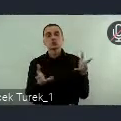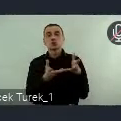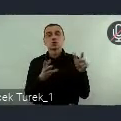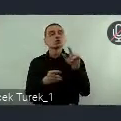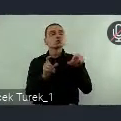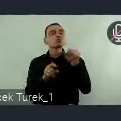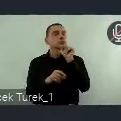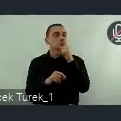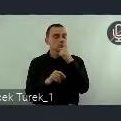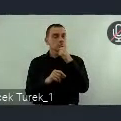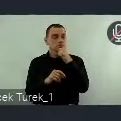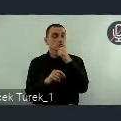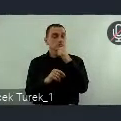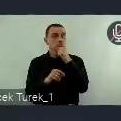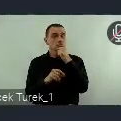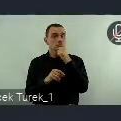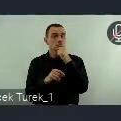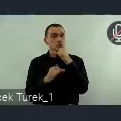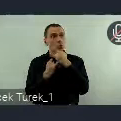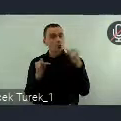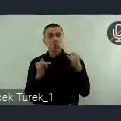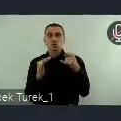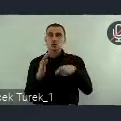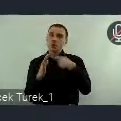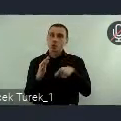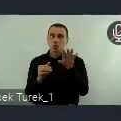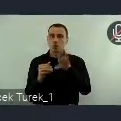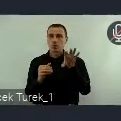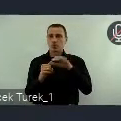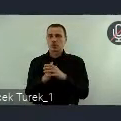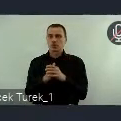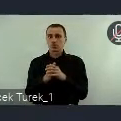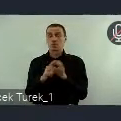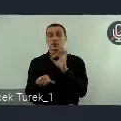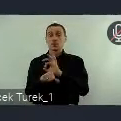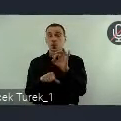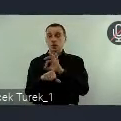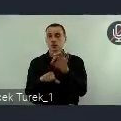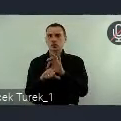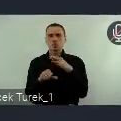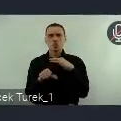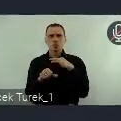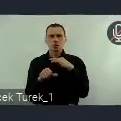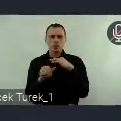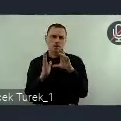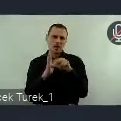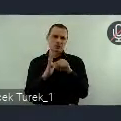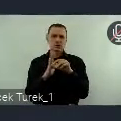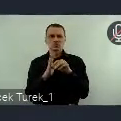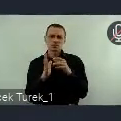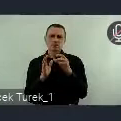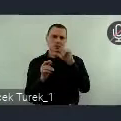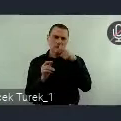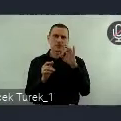także innych do innych nie filmowych aktywności projekt Jeśli mieście realizowany skierowany do